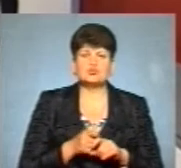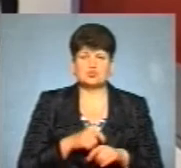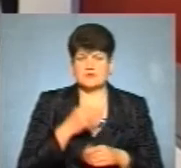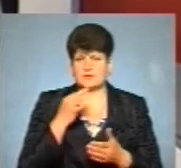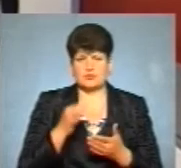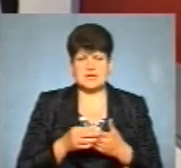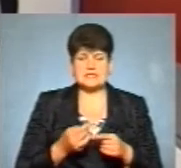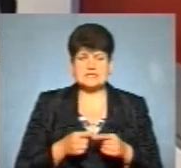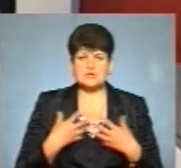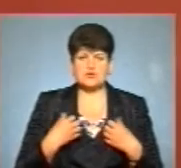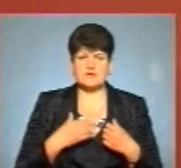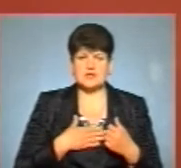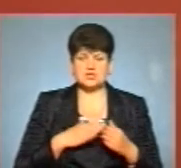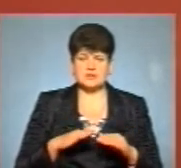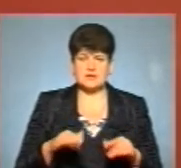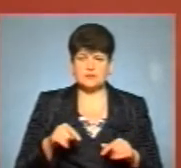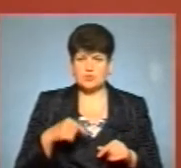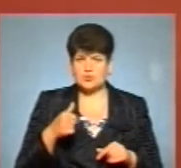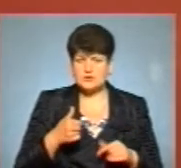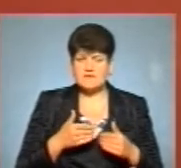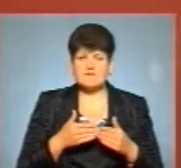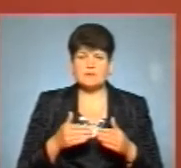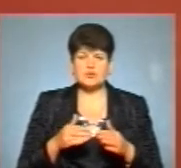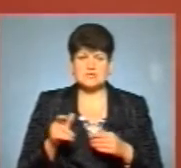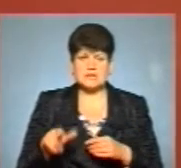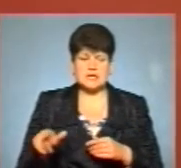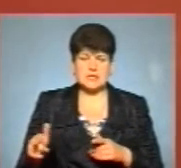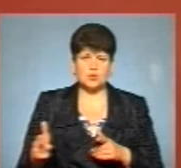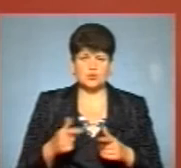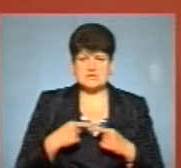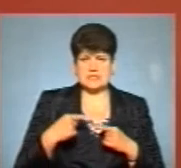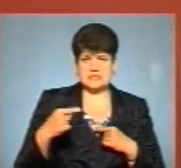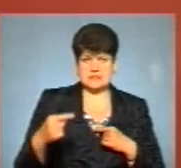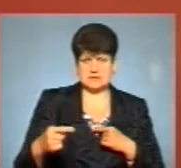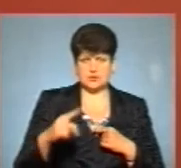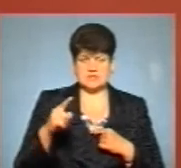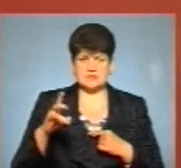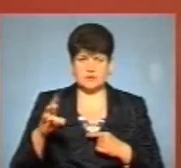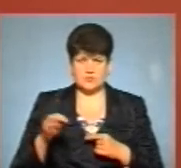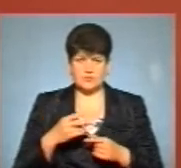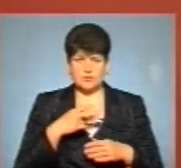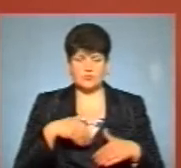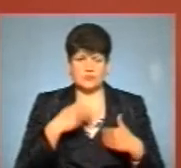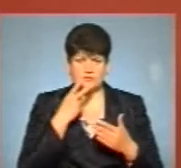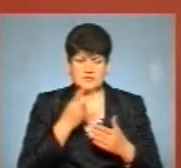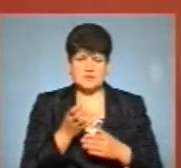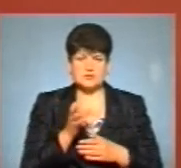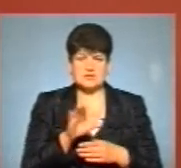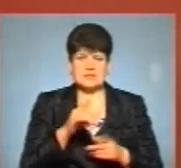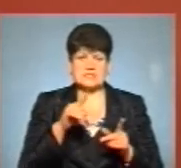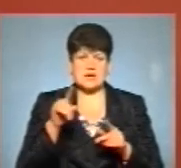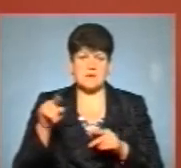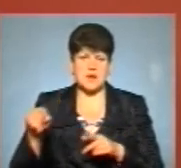дітей. Цьогоріч випускники до ЗНО готуються дистанційно. Пропоную переглянути сюжет моїх колег з